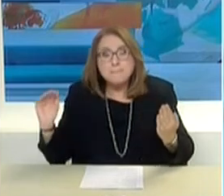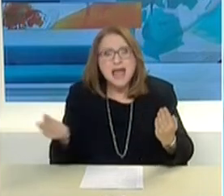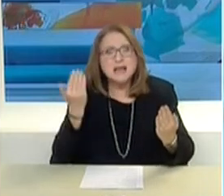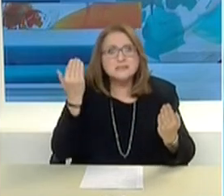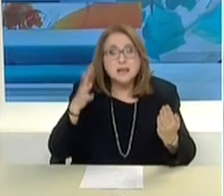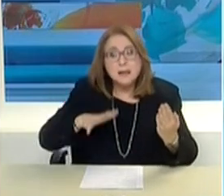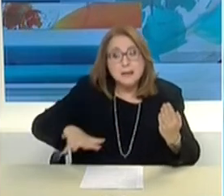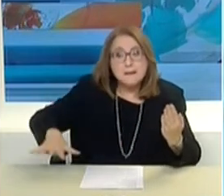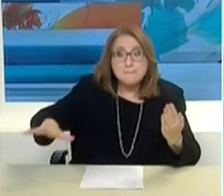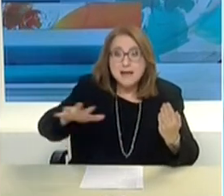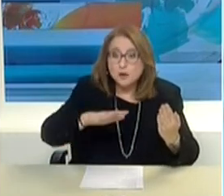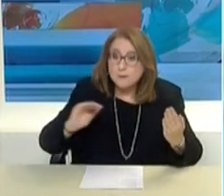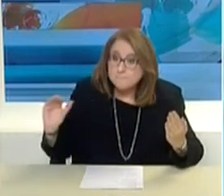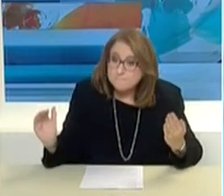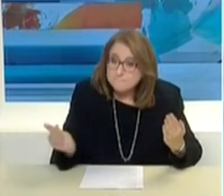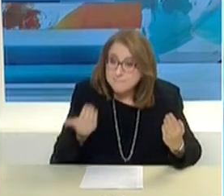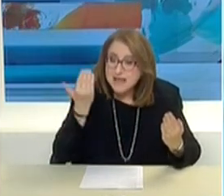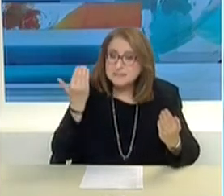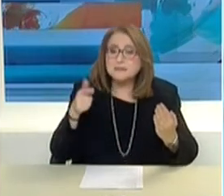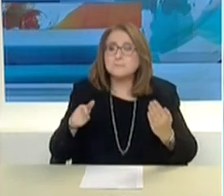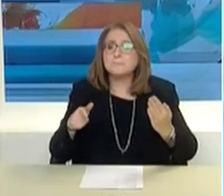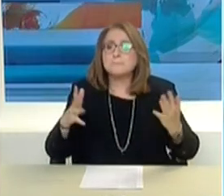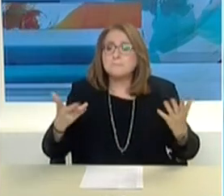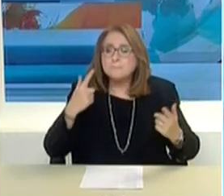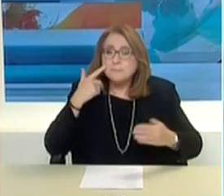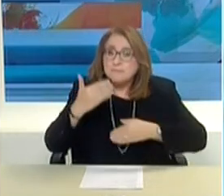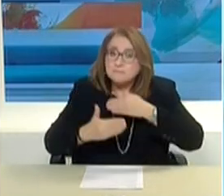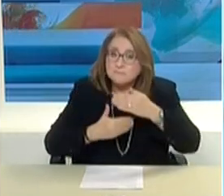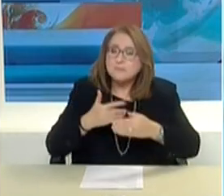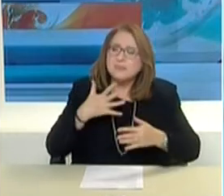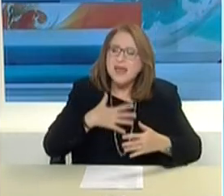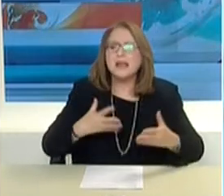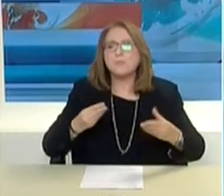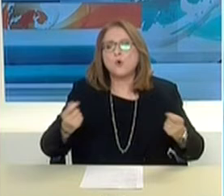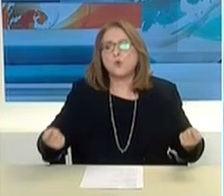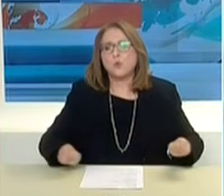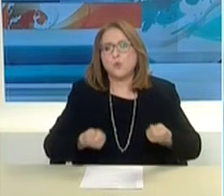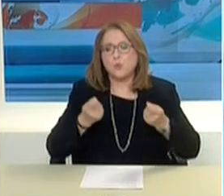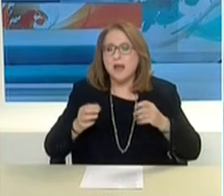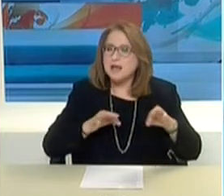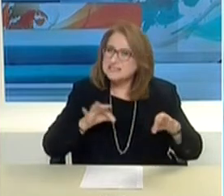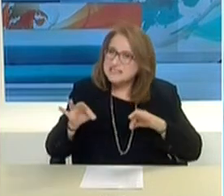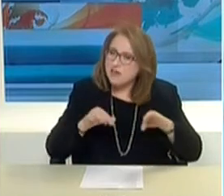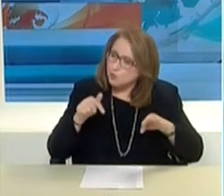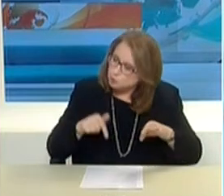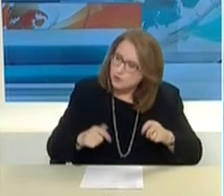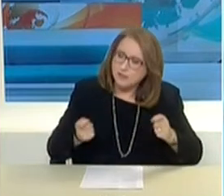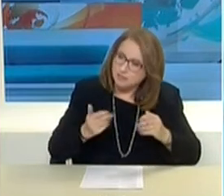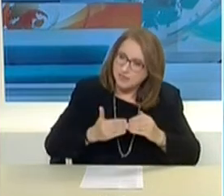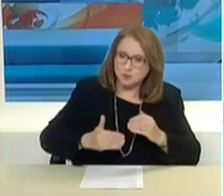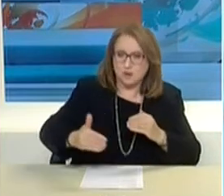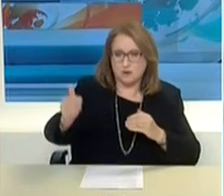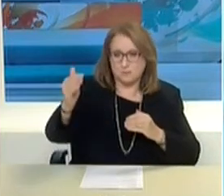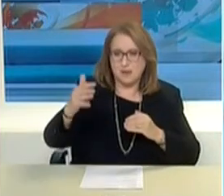Αυτό χρειάζεται μια συστηματική διαδικασία, χρειάζεται ειδικό σχεδιασμό, ο οποίος είναι ήδη στα σκαριά και θα γίνει. Άρα θα